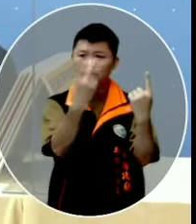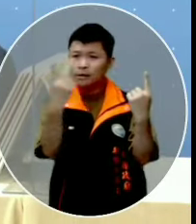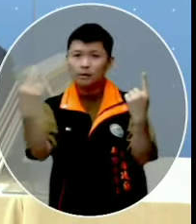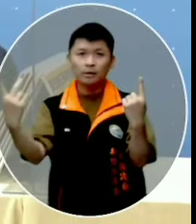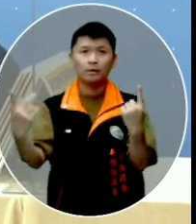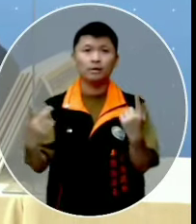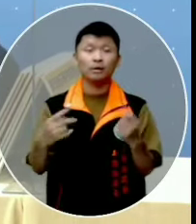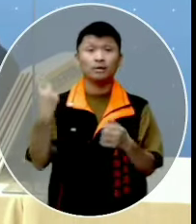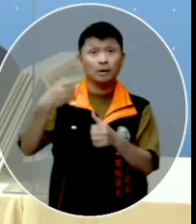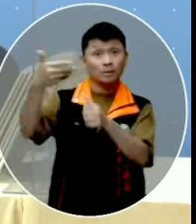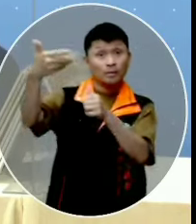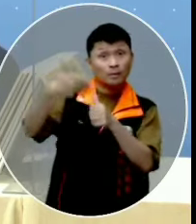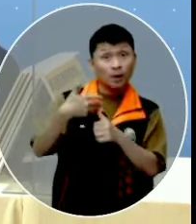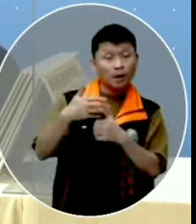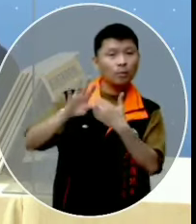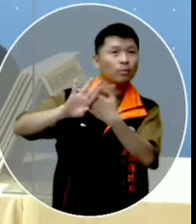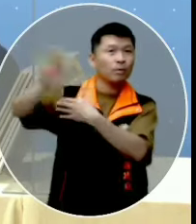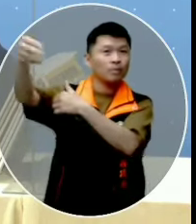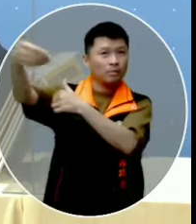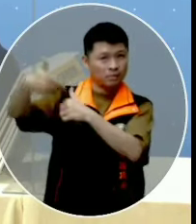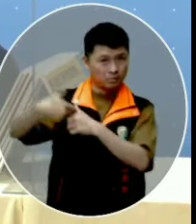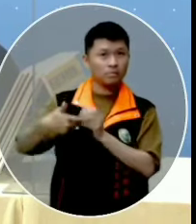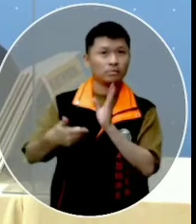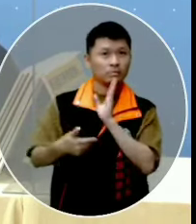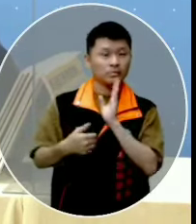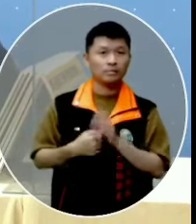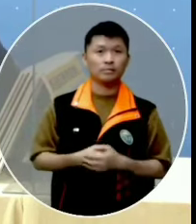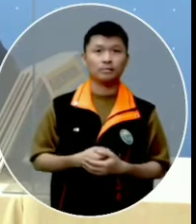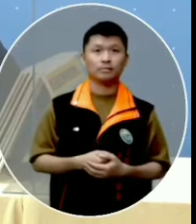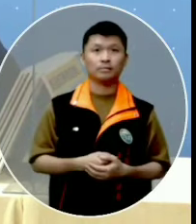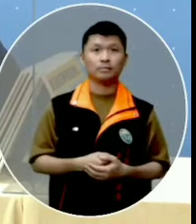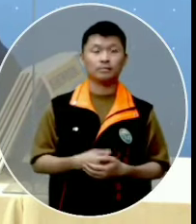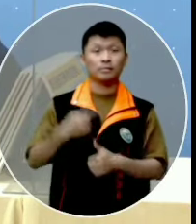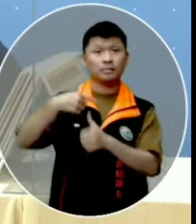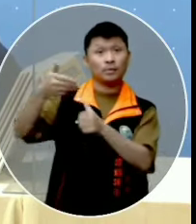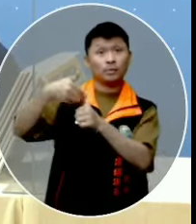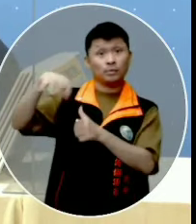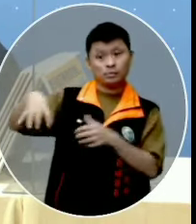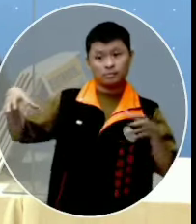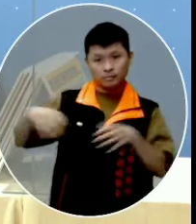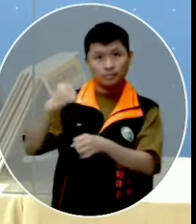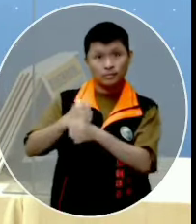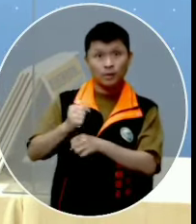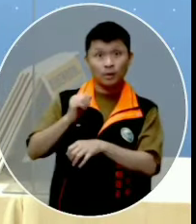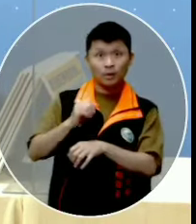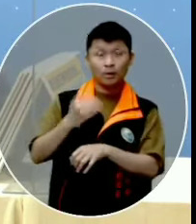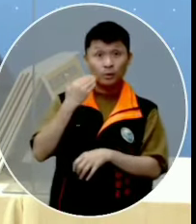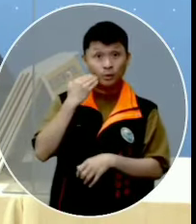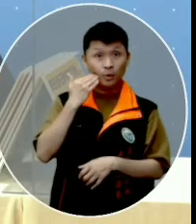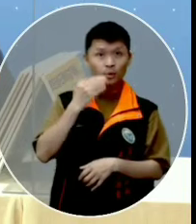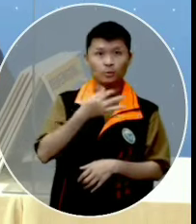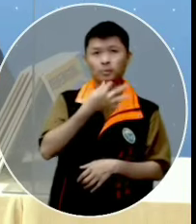且他们的感染源多半是从外面带进来的，所以这点呢，我们还是持续跟教育处合作。万一有的话呢，我们